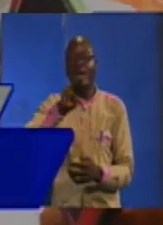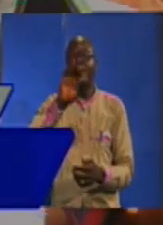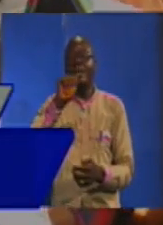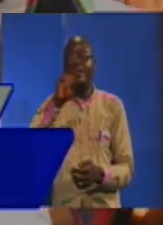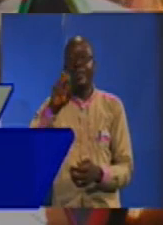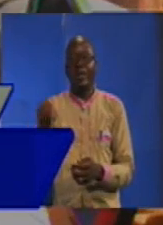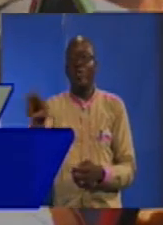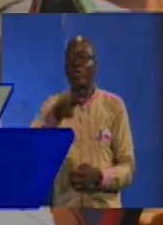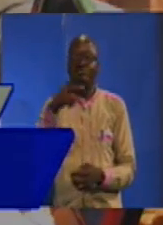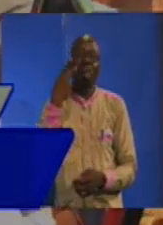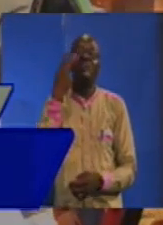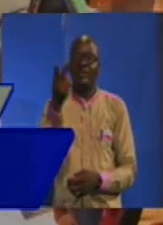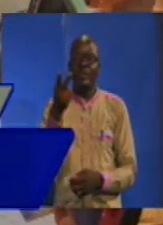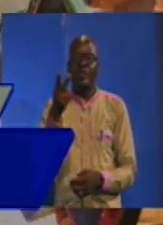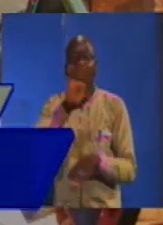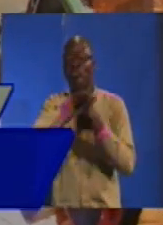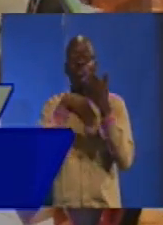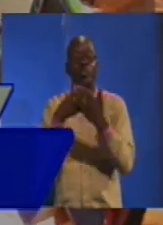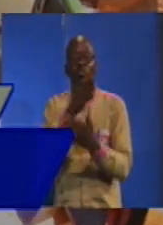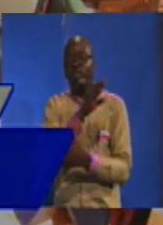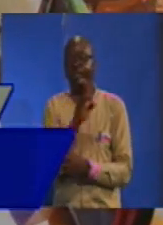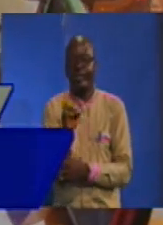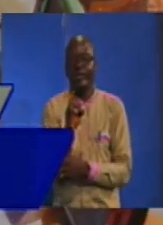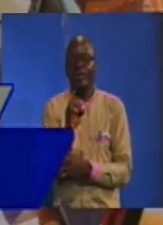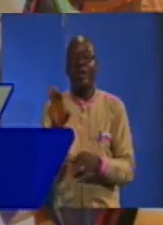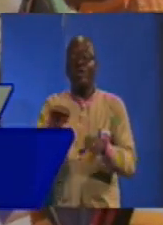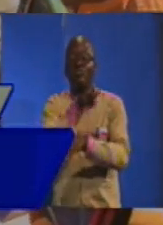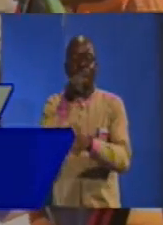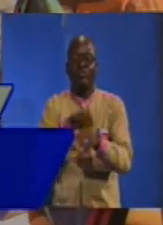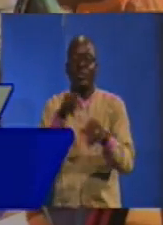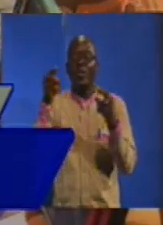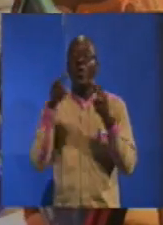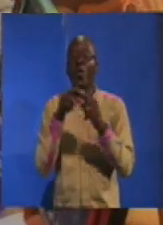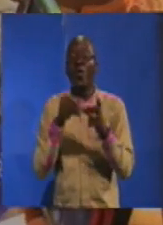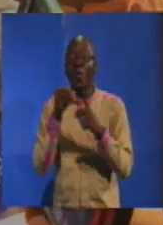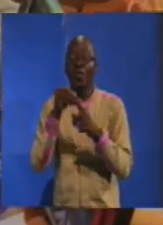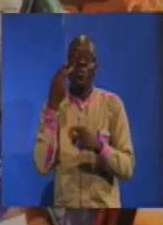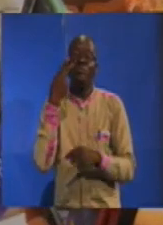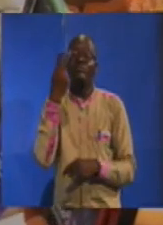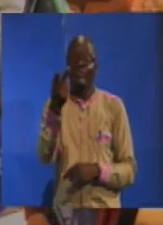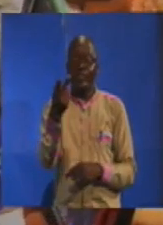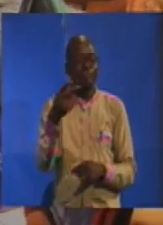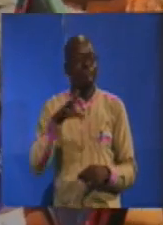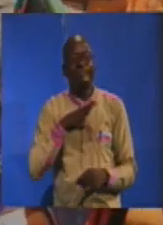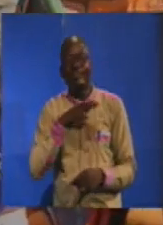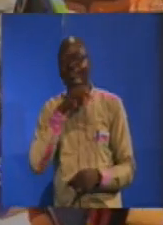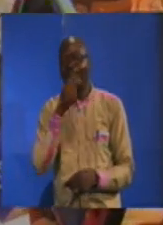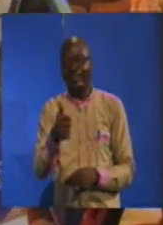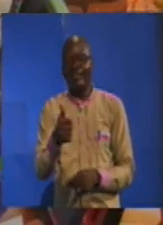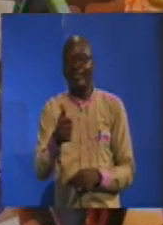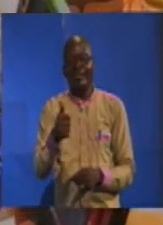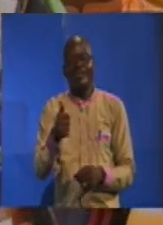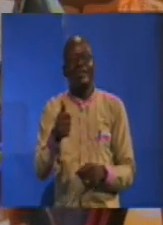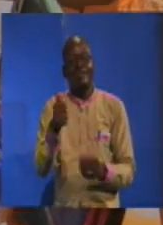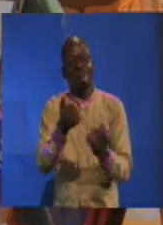Vous-même, vous l'avez constaté, c'est presque tous les Burkinas, à tout moment où nous constatons que ça ne va pas, des fois, on n'attend